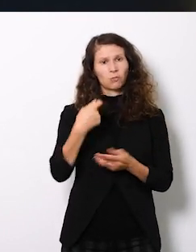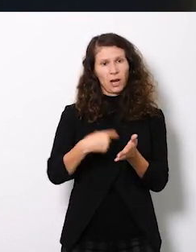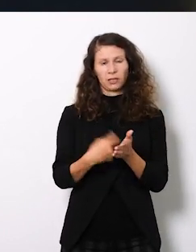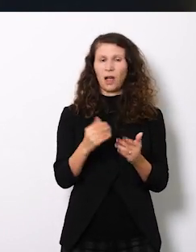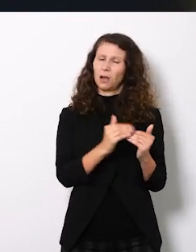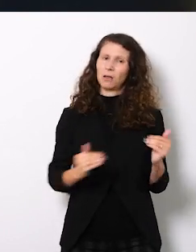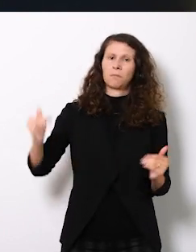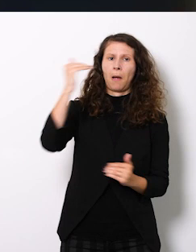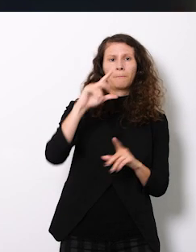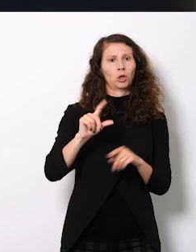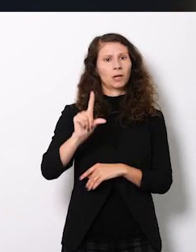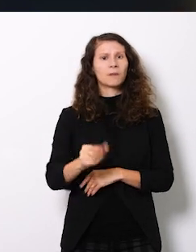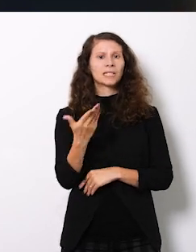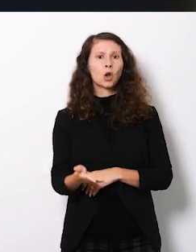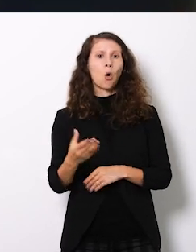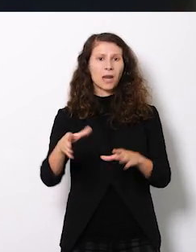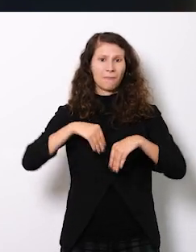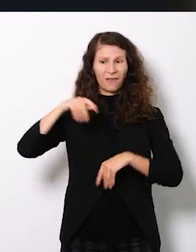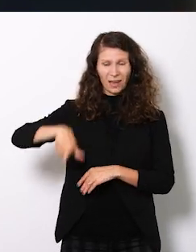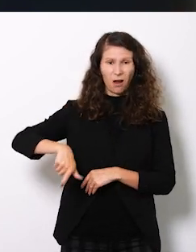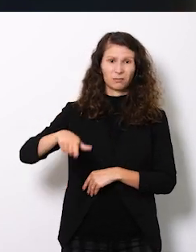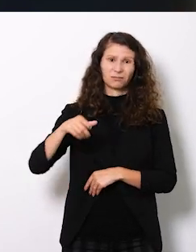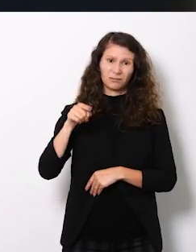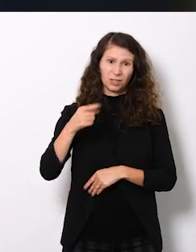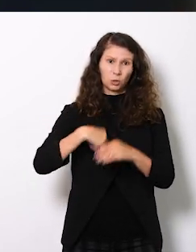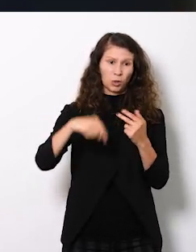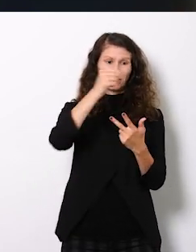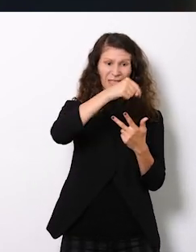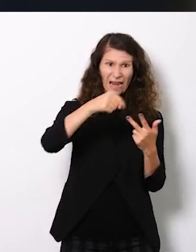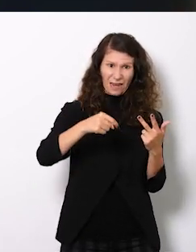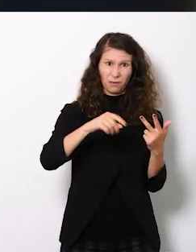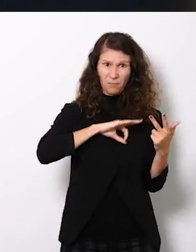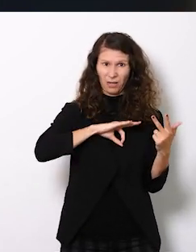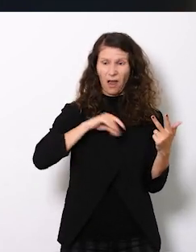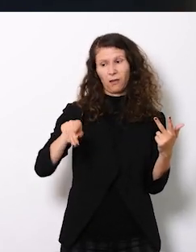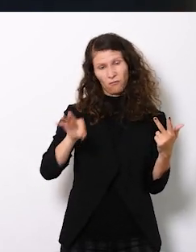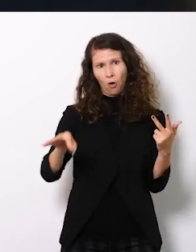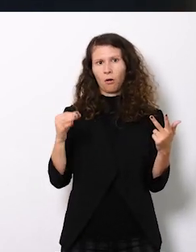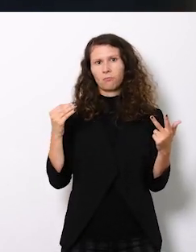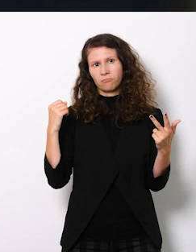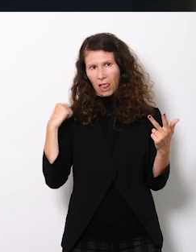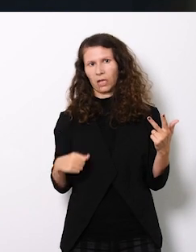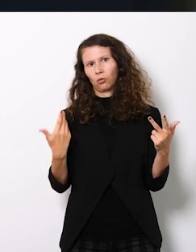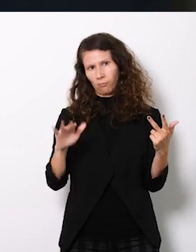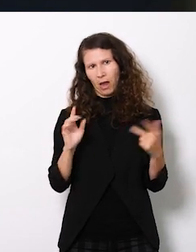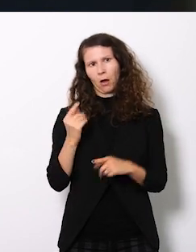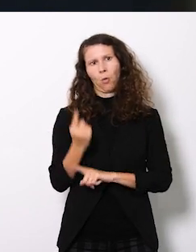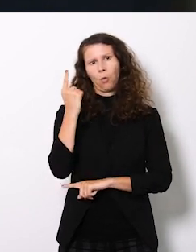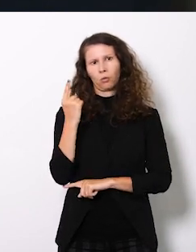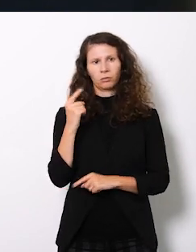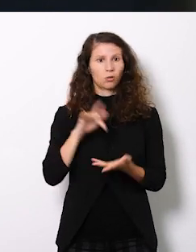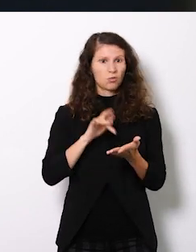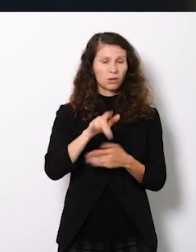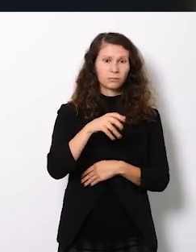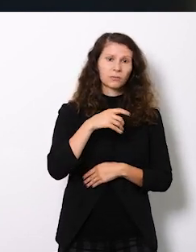der Mindestlohnempfänger würde durch SPD, Grüne und linke Politik belastet werden über die steigenden Sozialbeiträge. Wir wollen